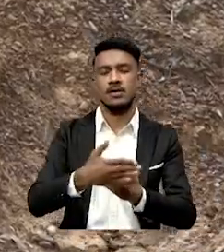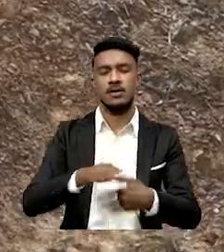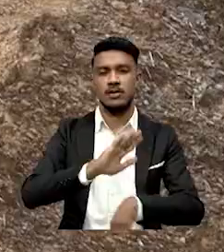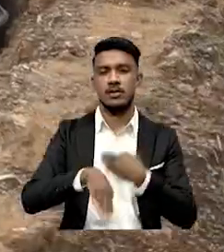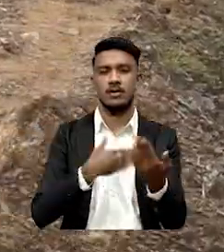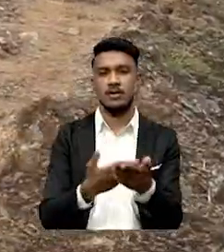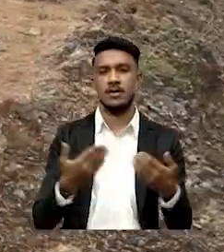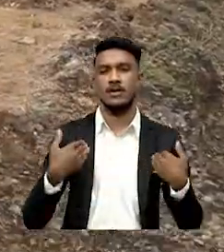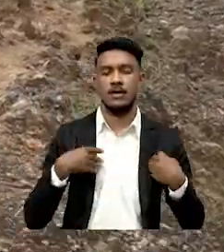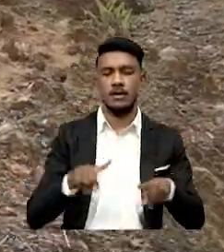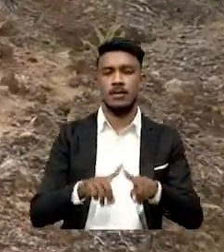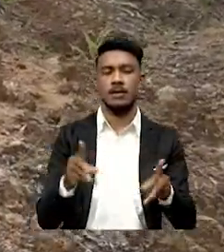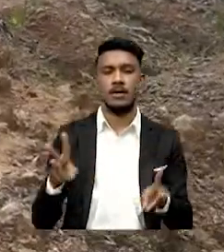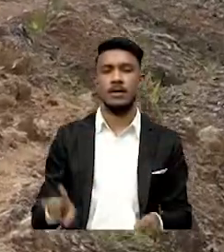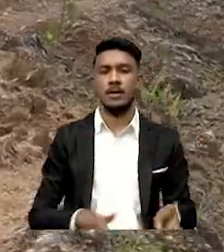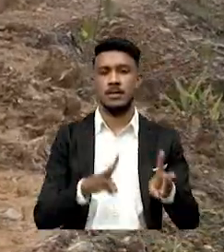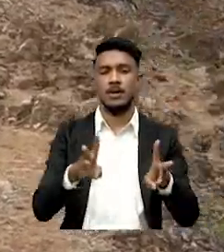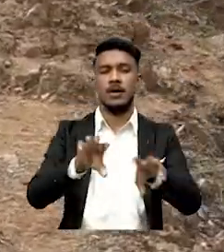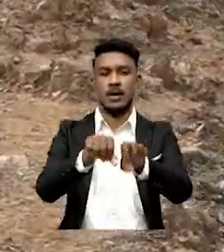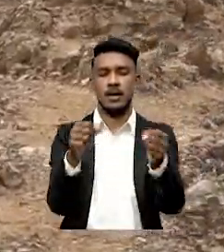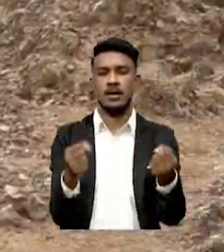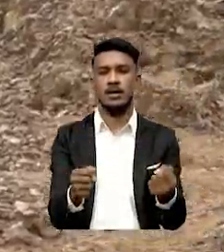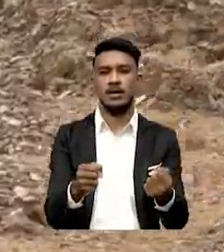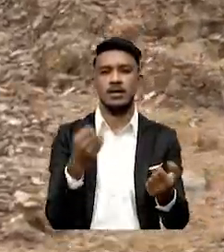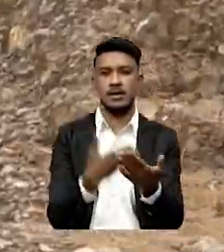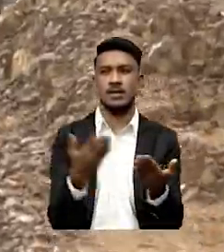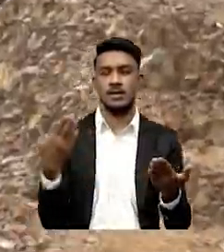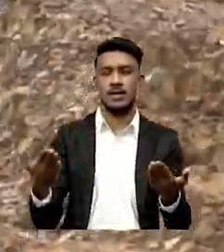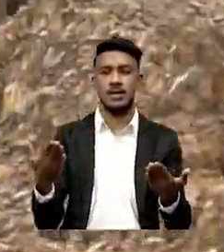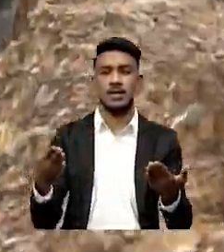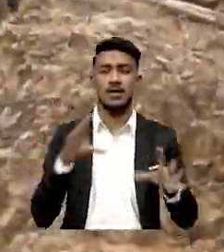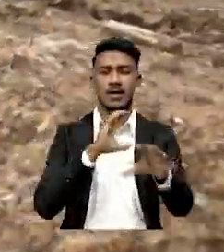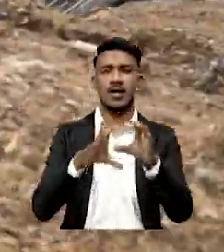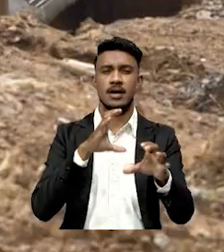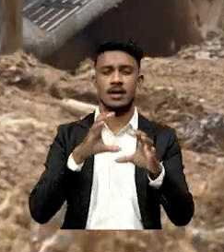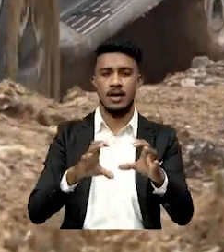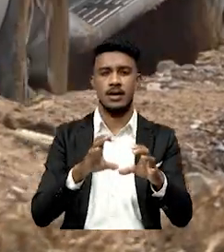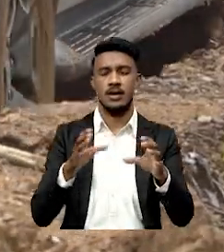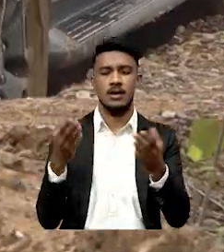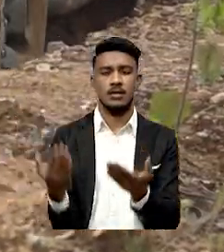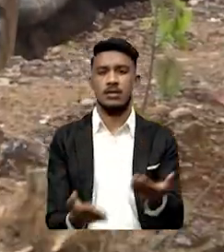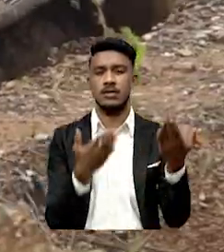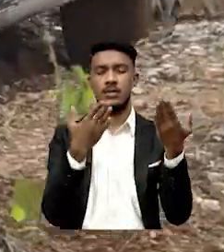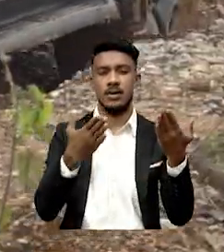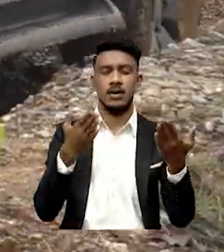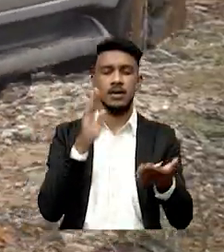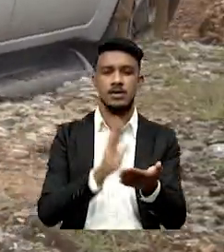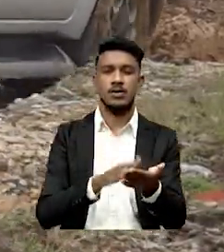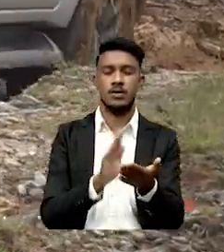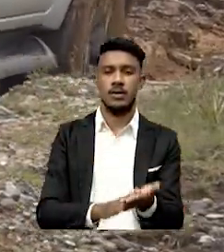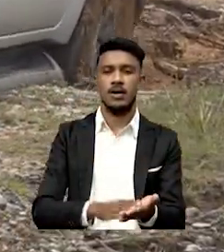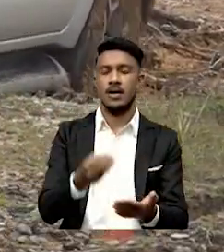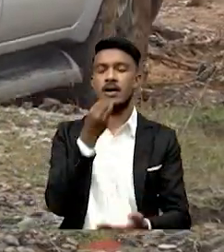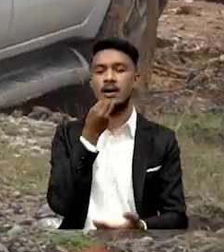disso dá lá na casa, se são carreta nina carreta tu louro falou escola não se han mais mais custa algo